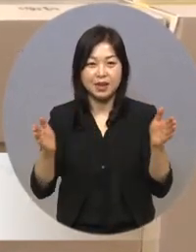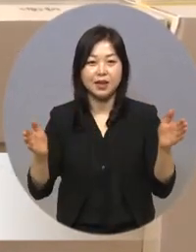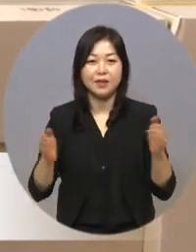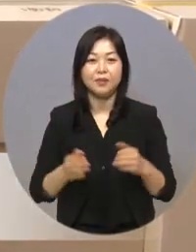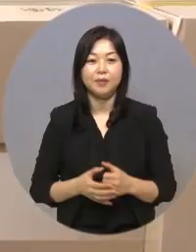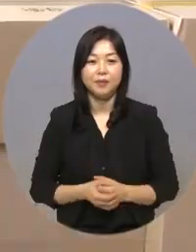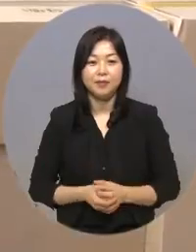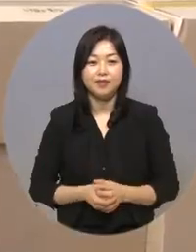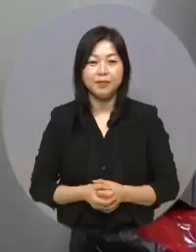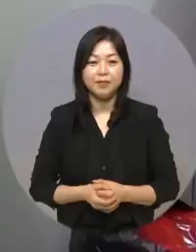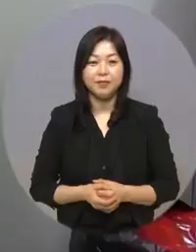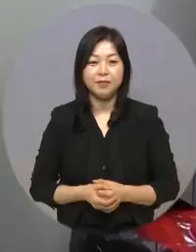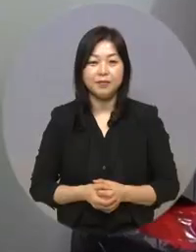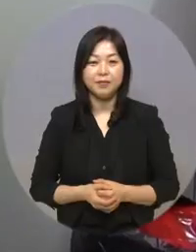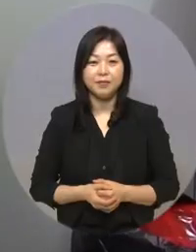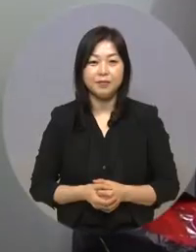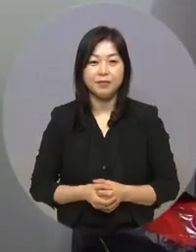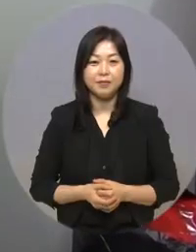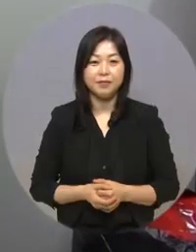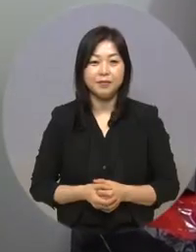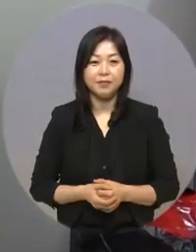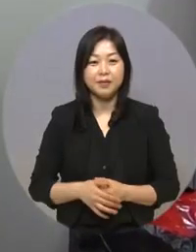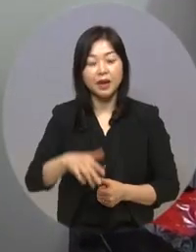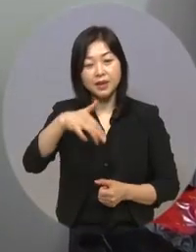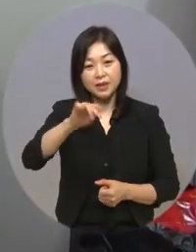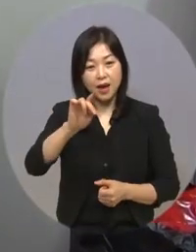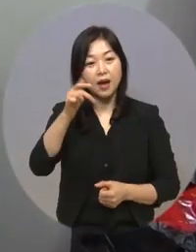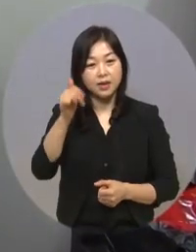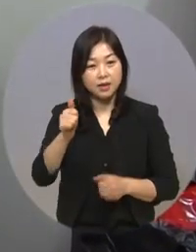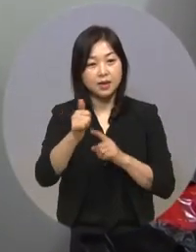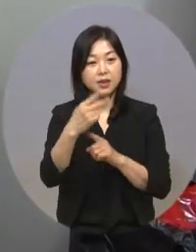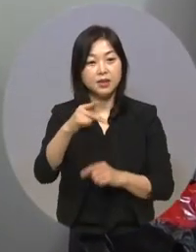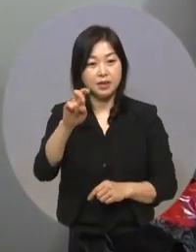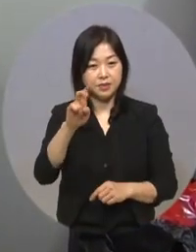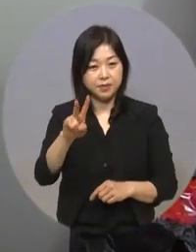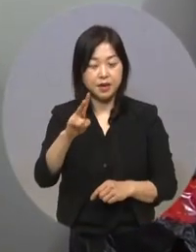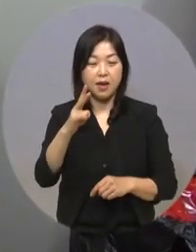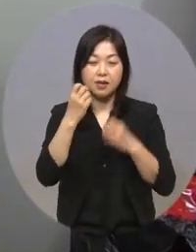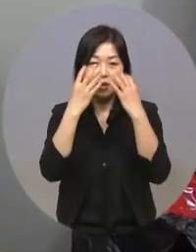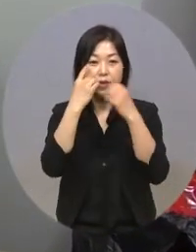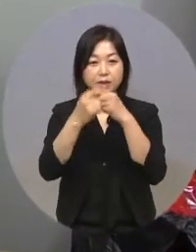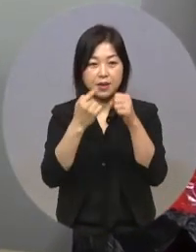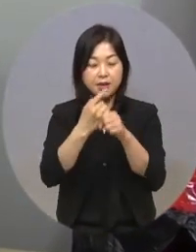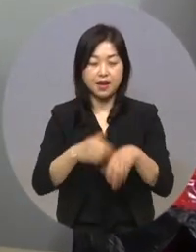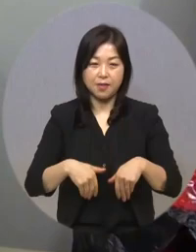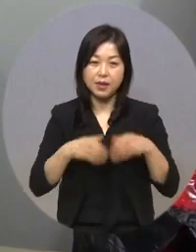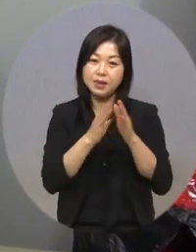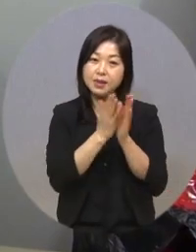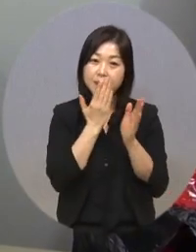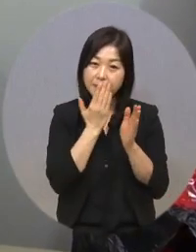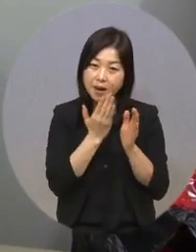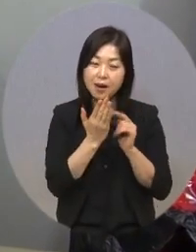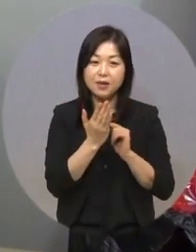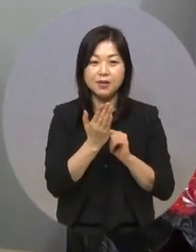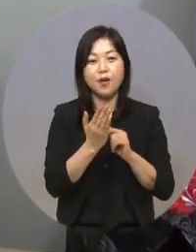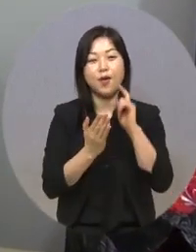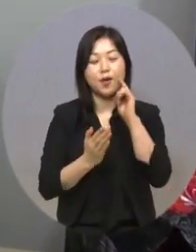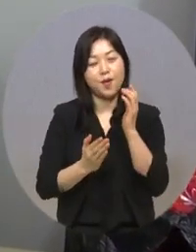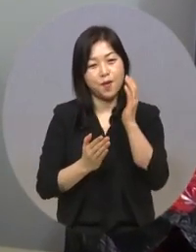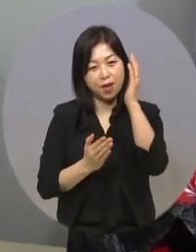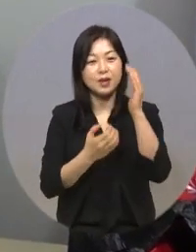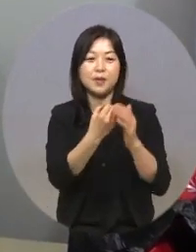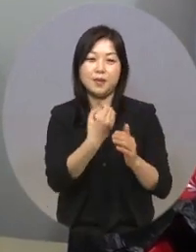취지로 시작을 하고 있습니다. 이날 차상록 회장은 2022년 새해 시작을 따뜻함으로 시작할 수 있게 되어 영광이라고